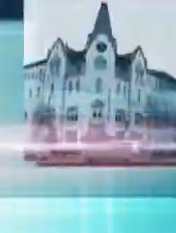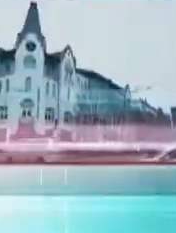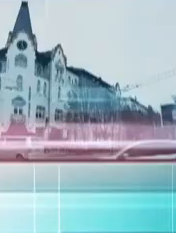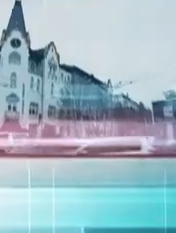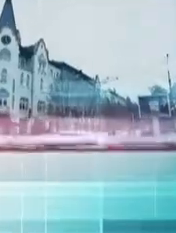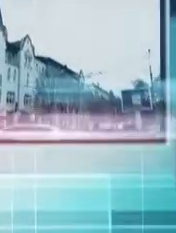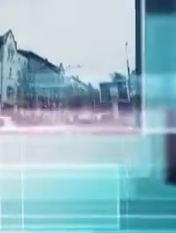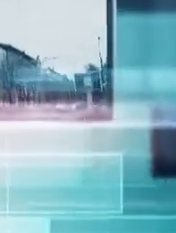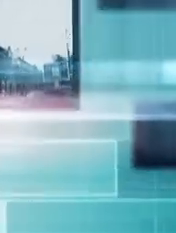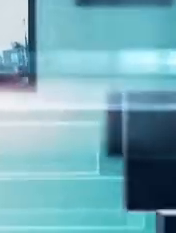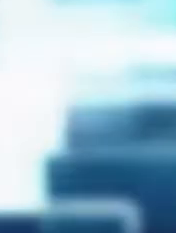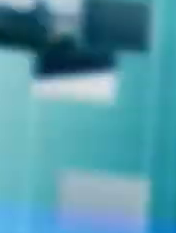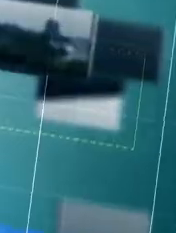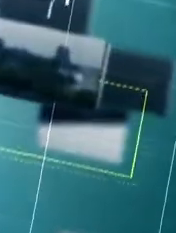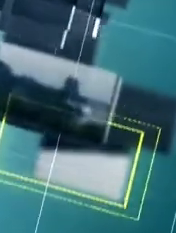Музика